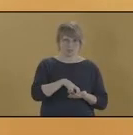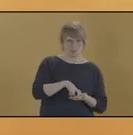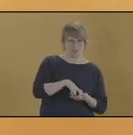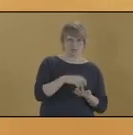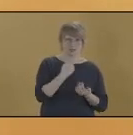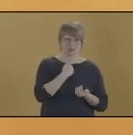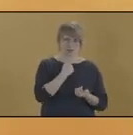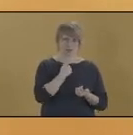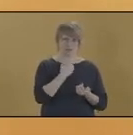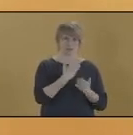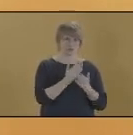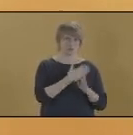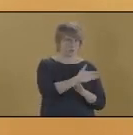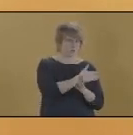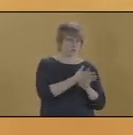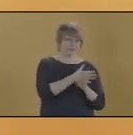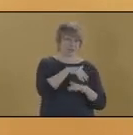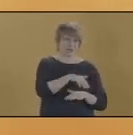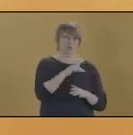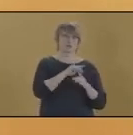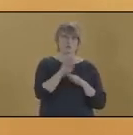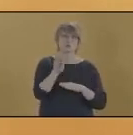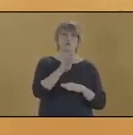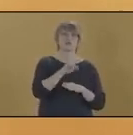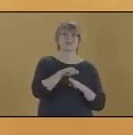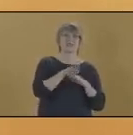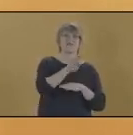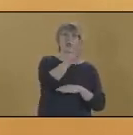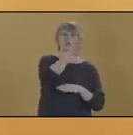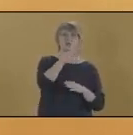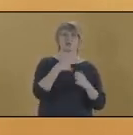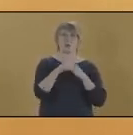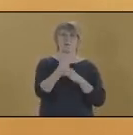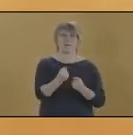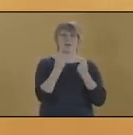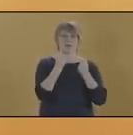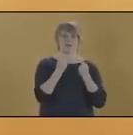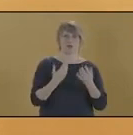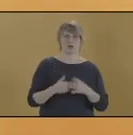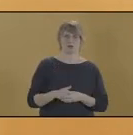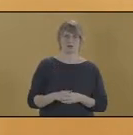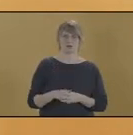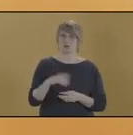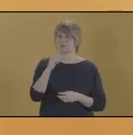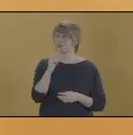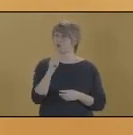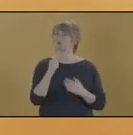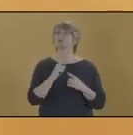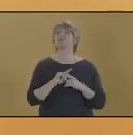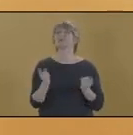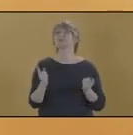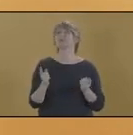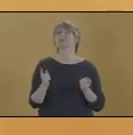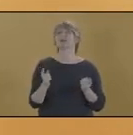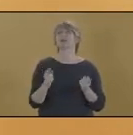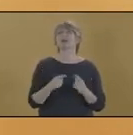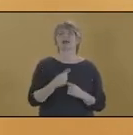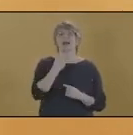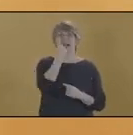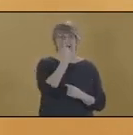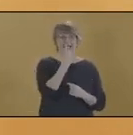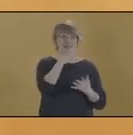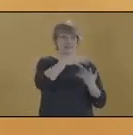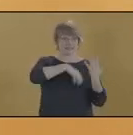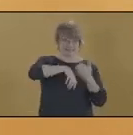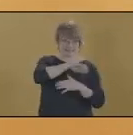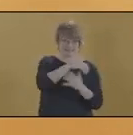Krisen durch die Inflation noch mal verstärkt werden. Wenn wir uns das jetzt also anschauen, ist es nicht so, dass wir in einer Krise leben